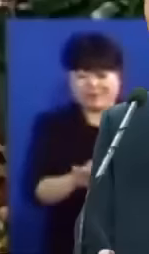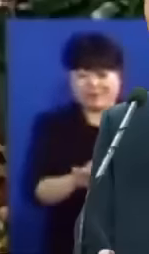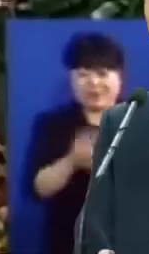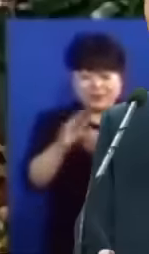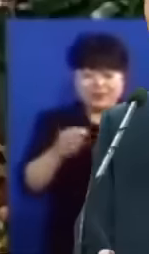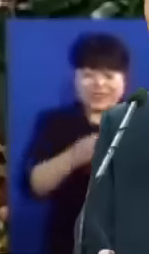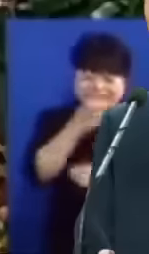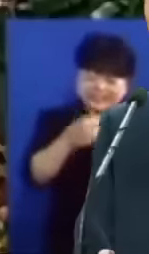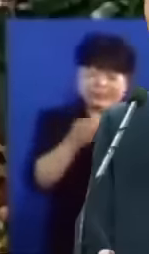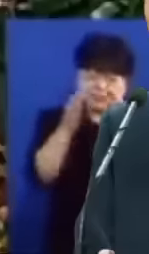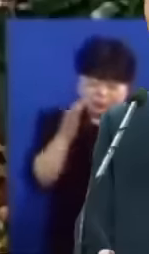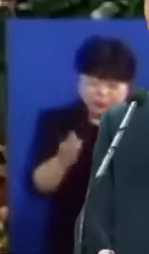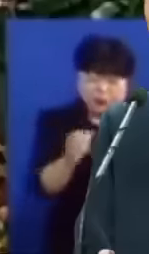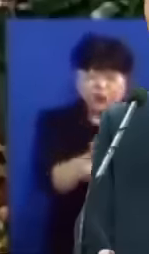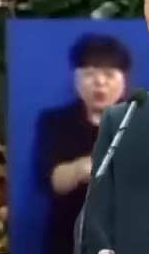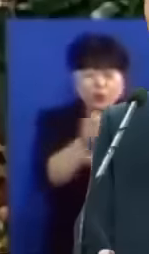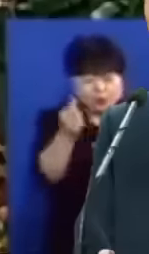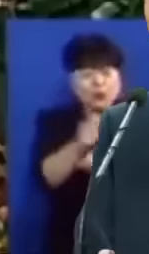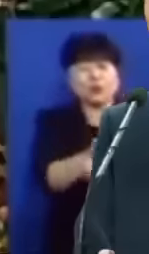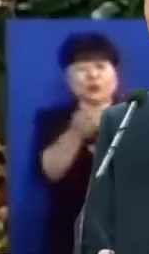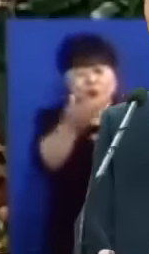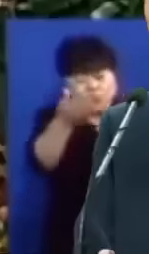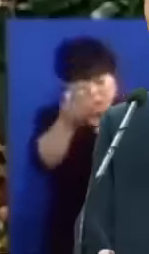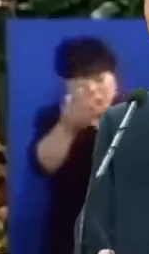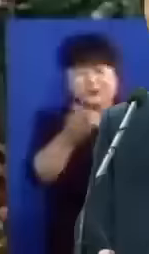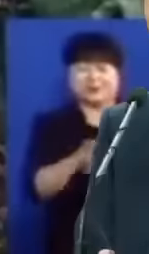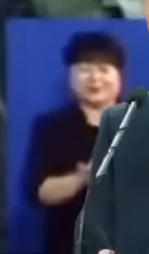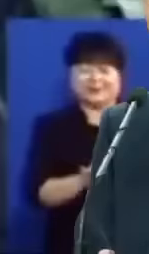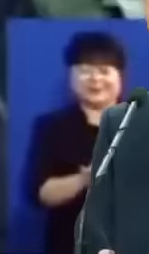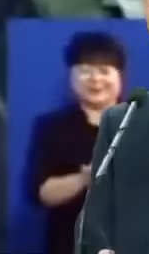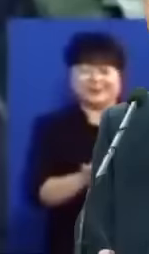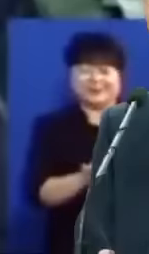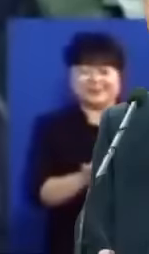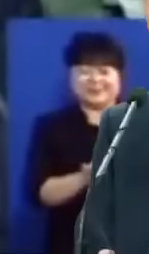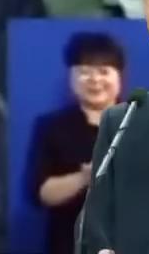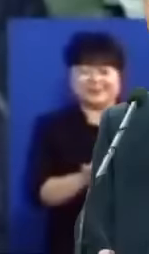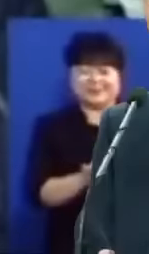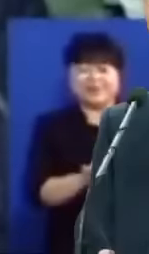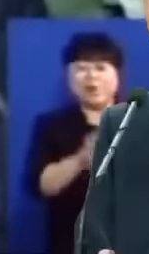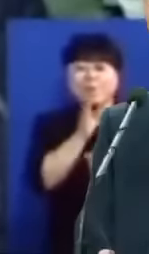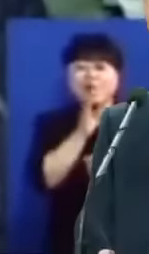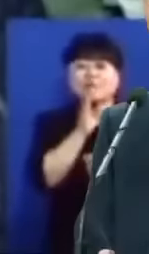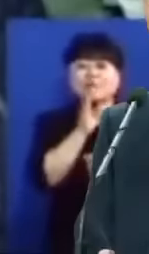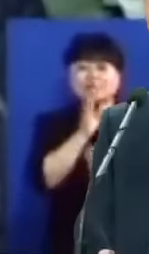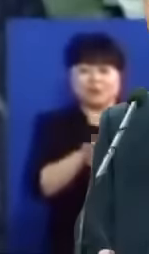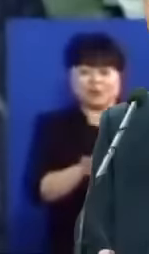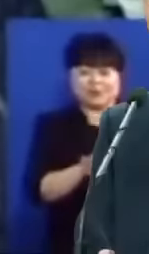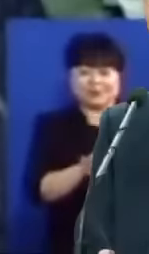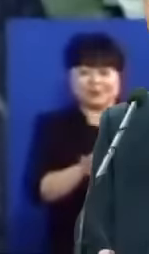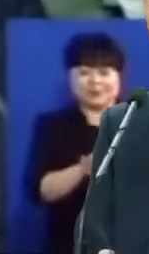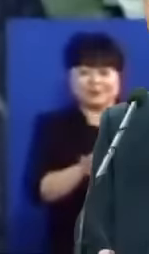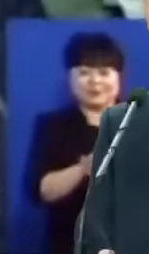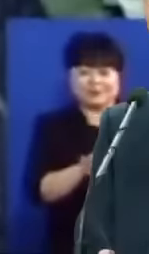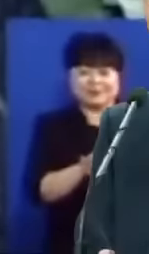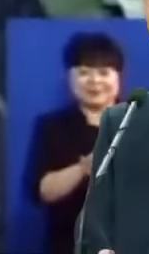그 뒤에 30년은 용서하면서 산다는 것입니다. 꽤 맞은 소리 같아요.